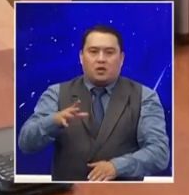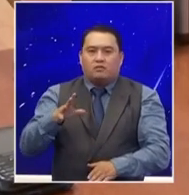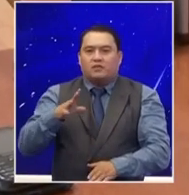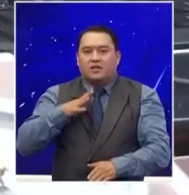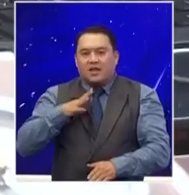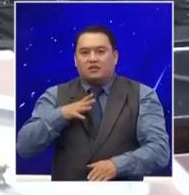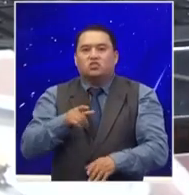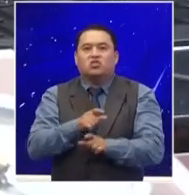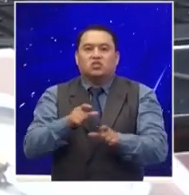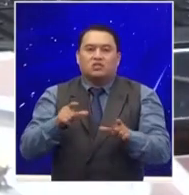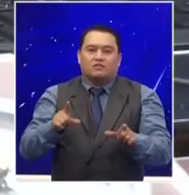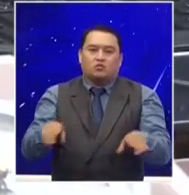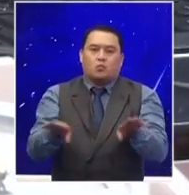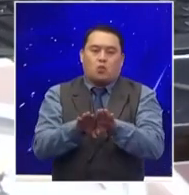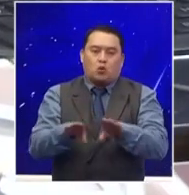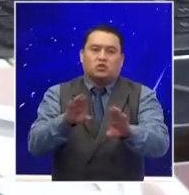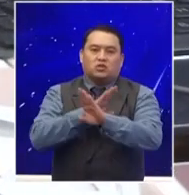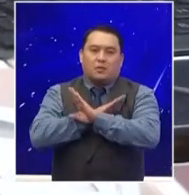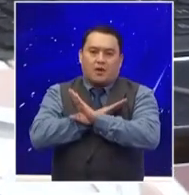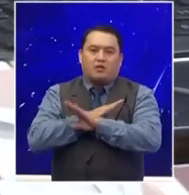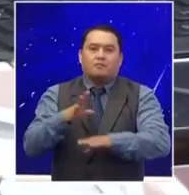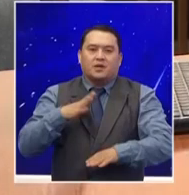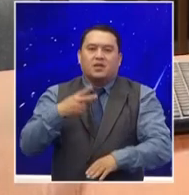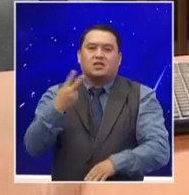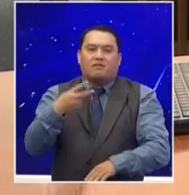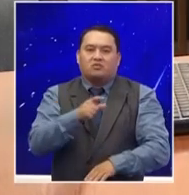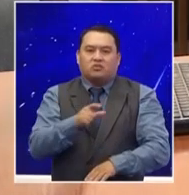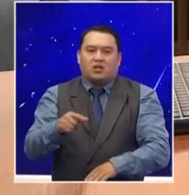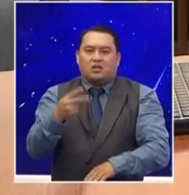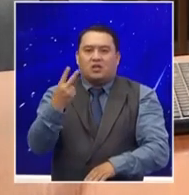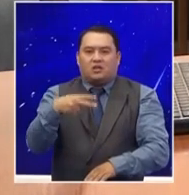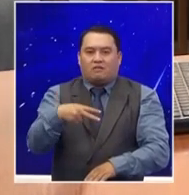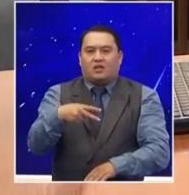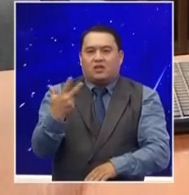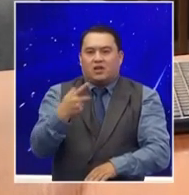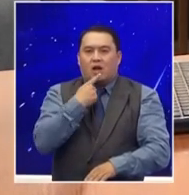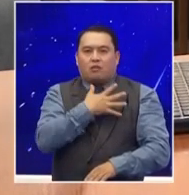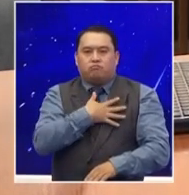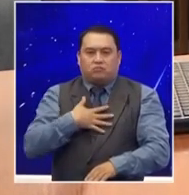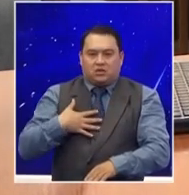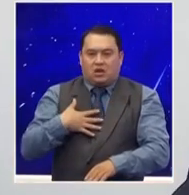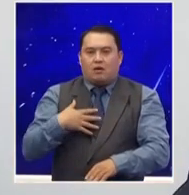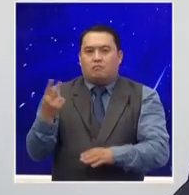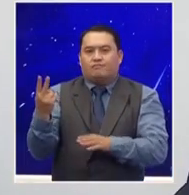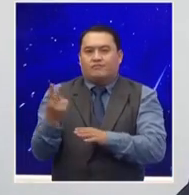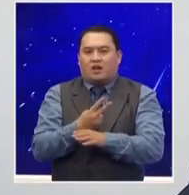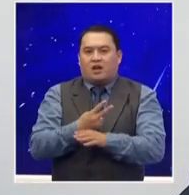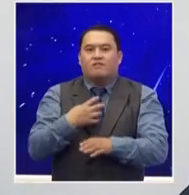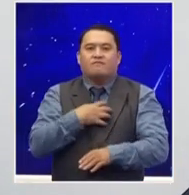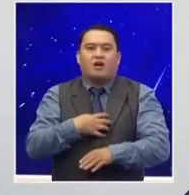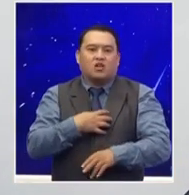64 миллионов тенге – ничто по сравнению с человеческими жертвами. Погибло 20 человек, 23 получили